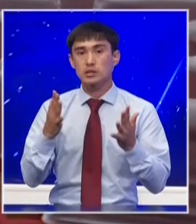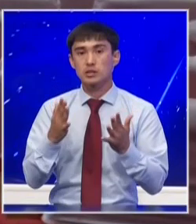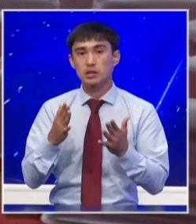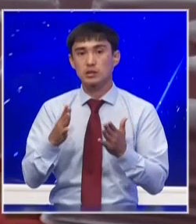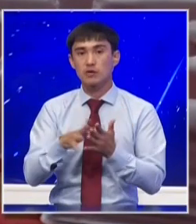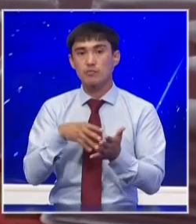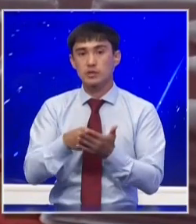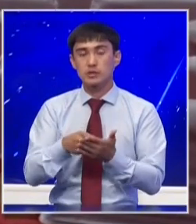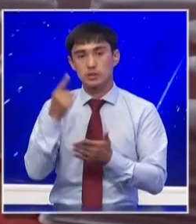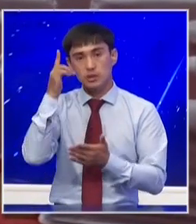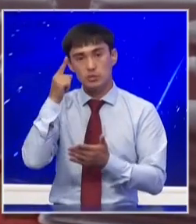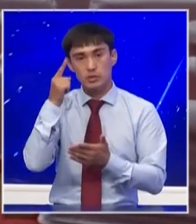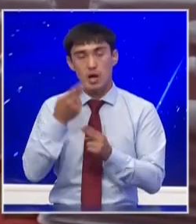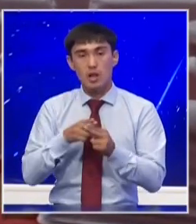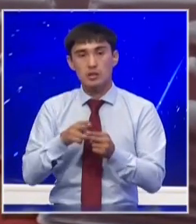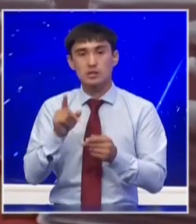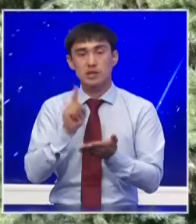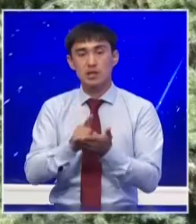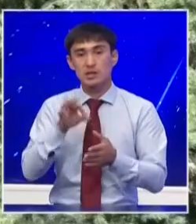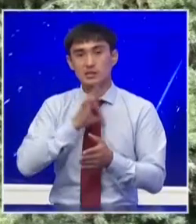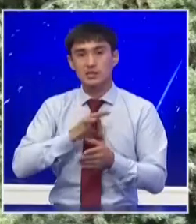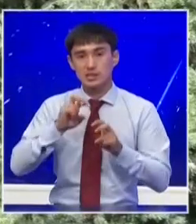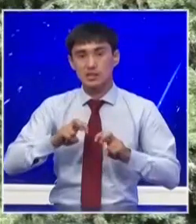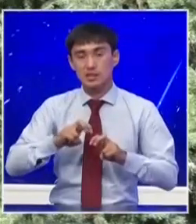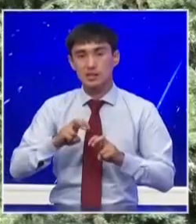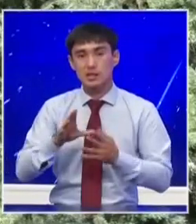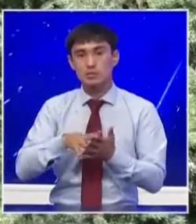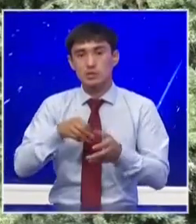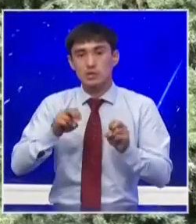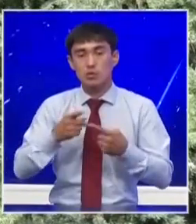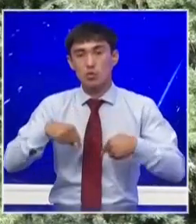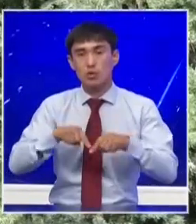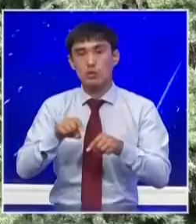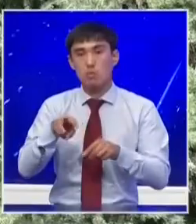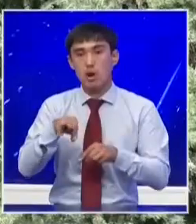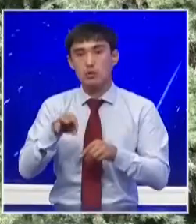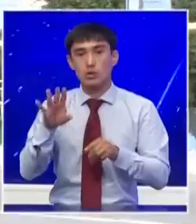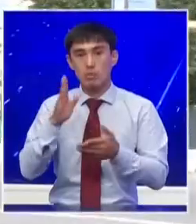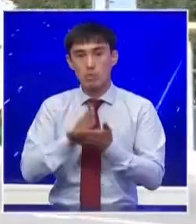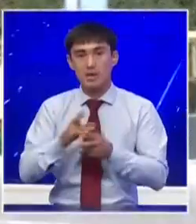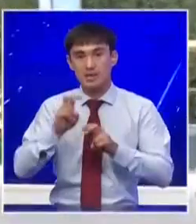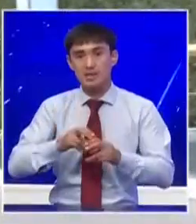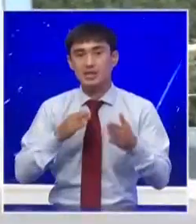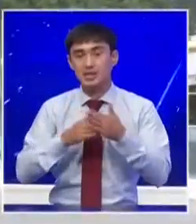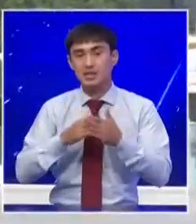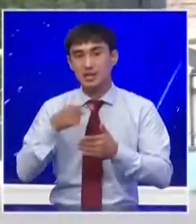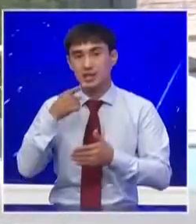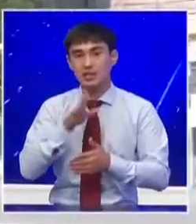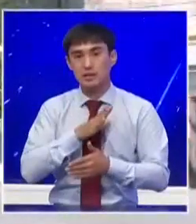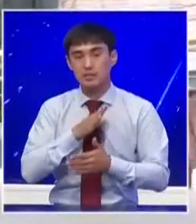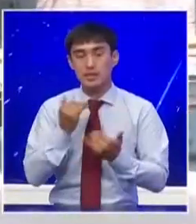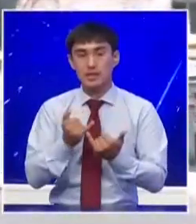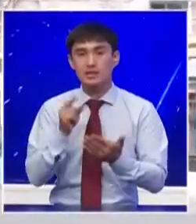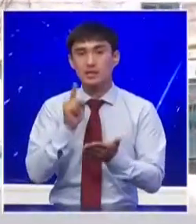орынды деген ой туады. Ал салықтық тексеріске келгенде құзыретті орган мораторийдің бары тексеріске кедергі екенін айтады.